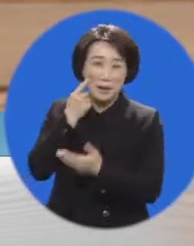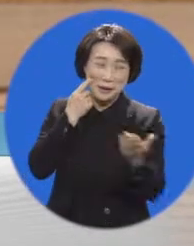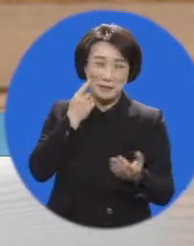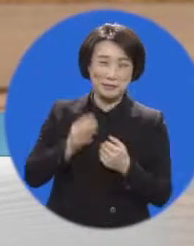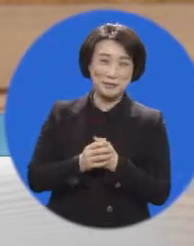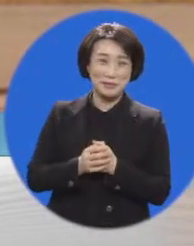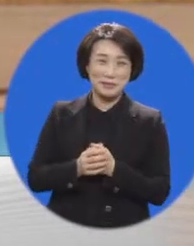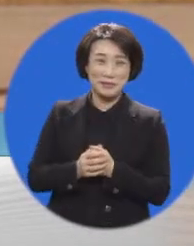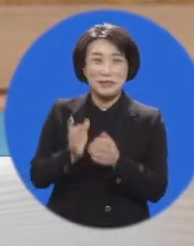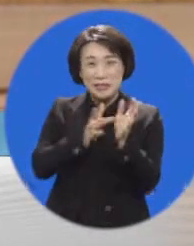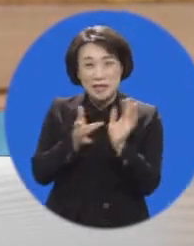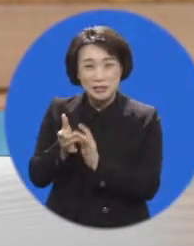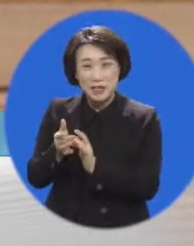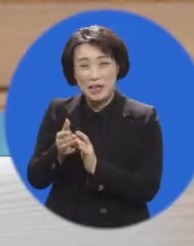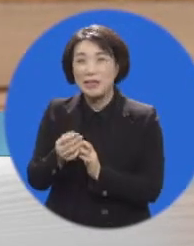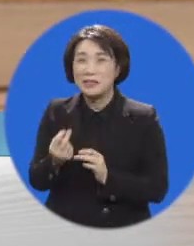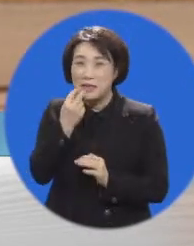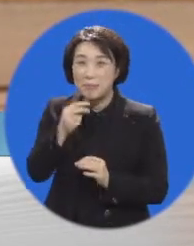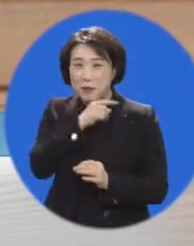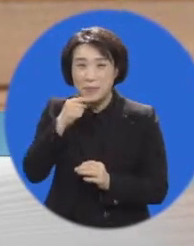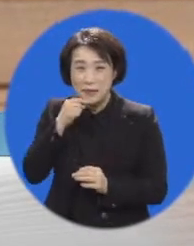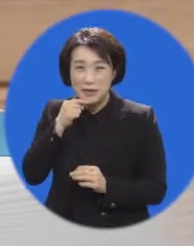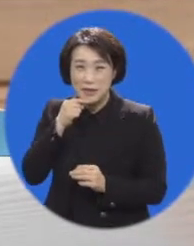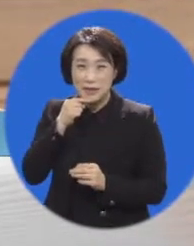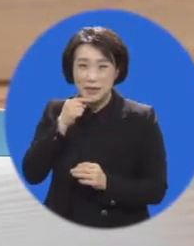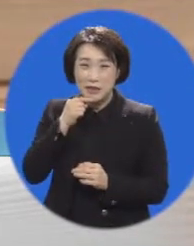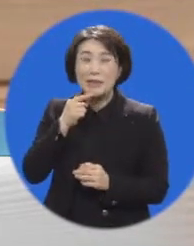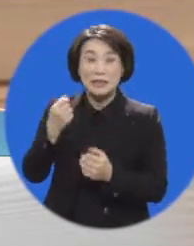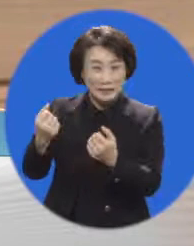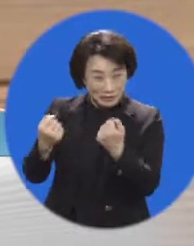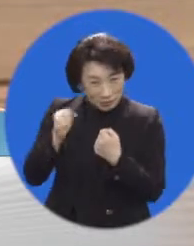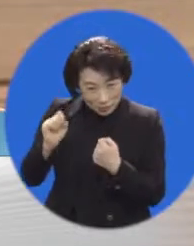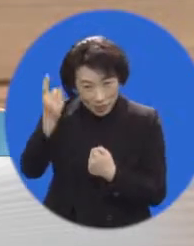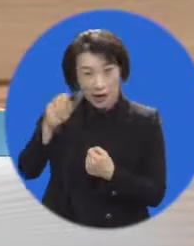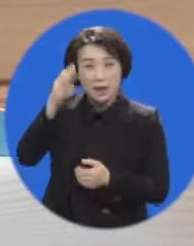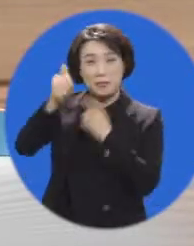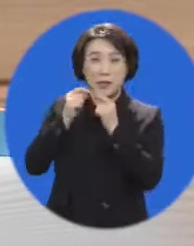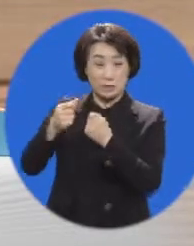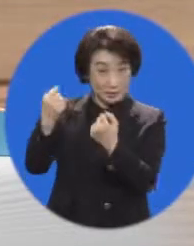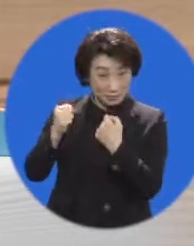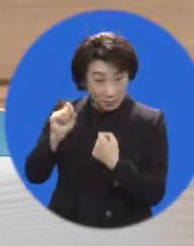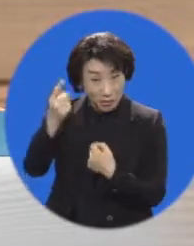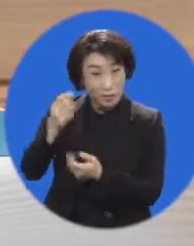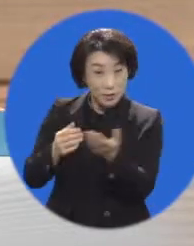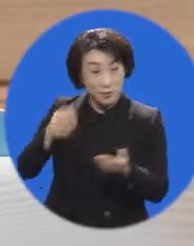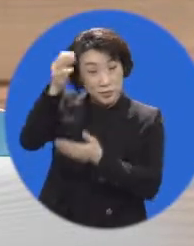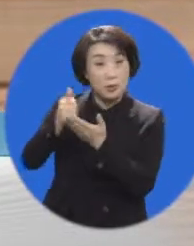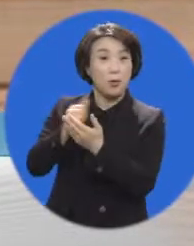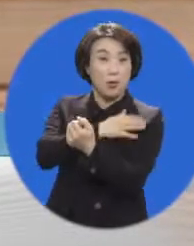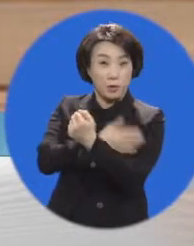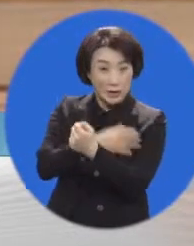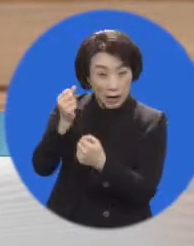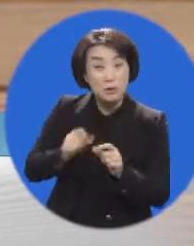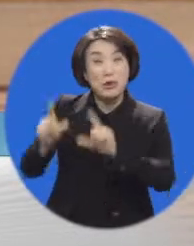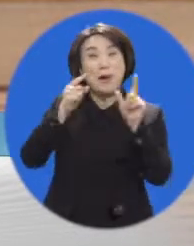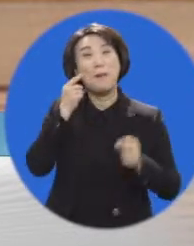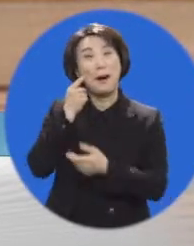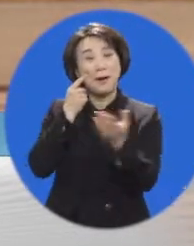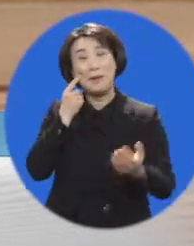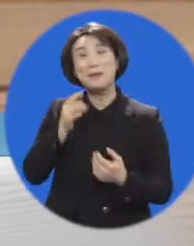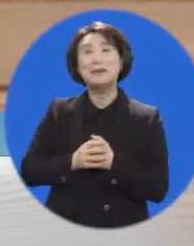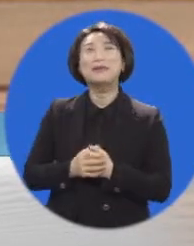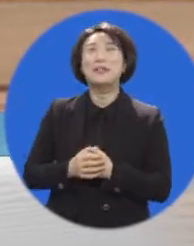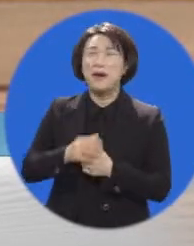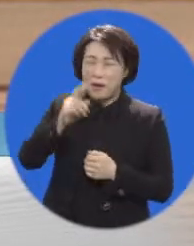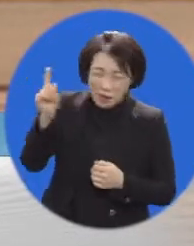충만하고 예수의 생명의 피의 힘으로, 말씀의 힘으로, 성령의 권능으로 살면